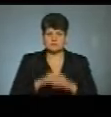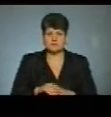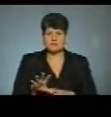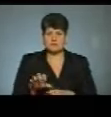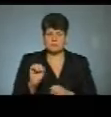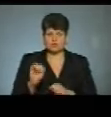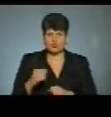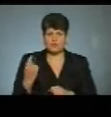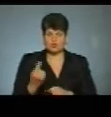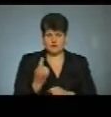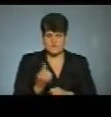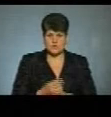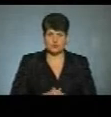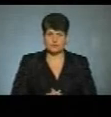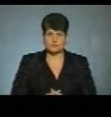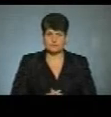можна вигулювати,